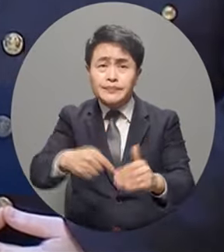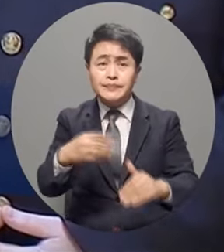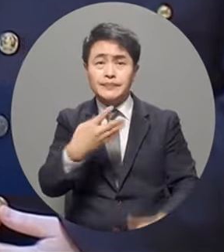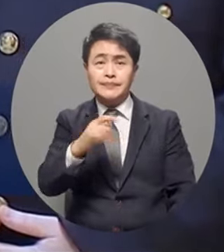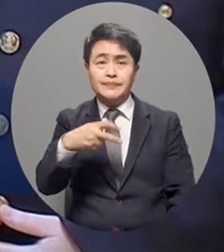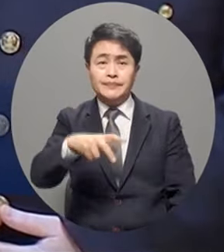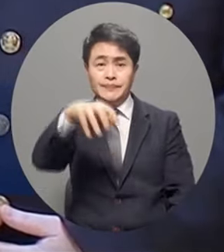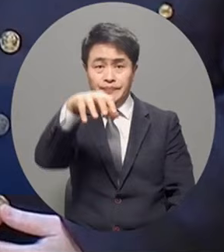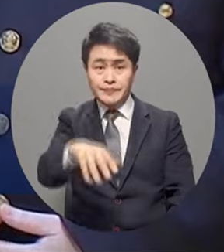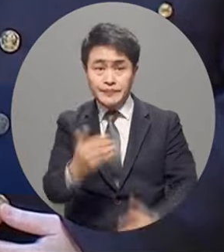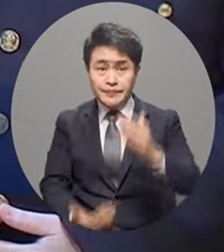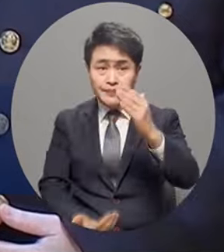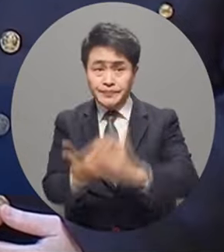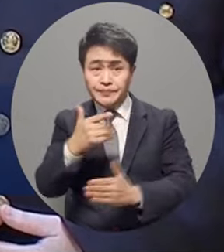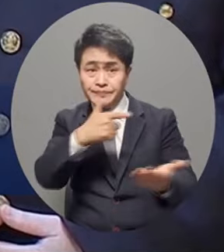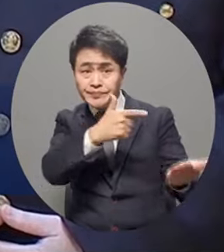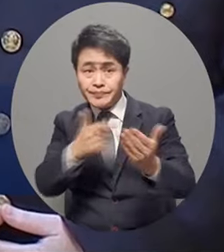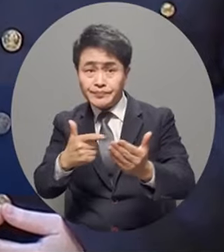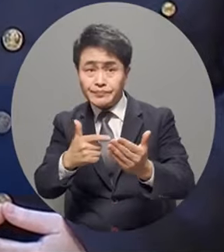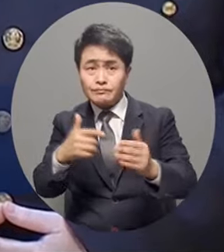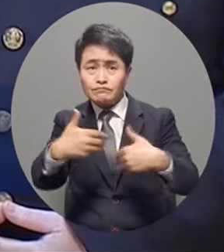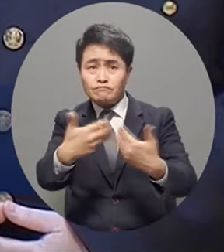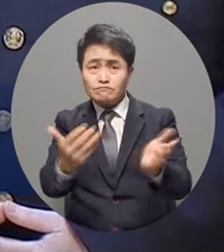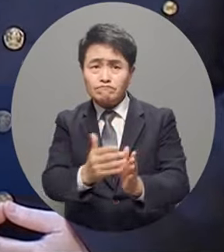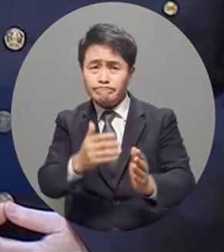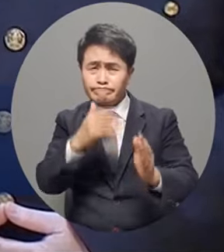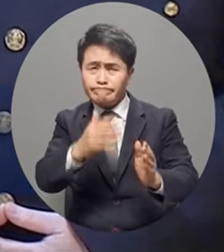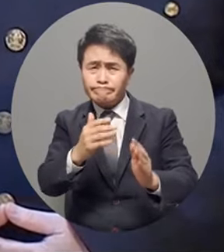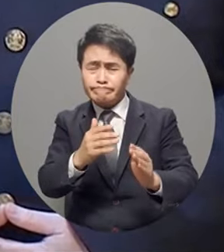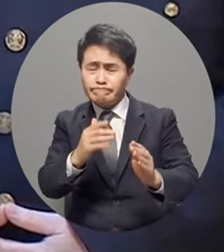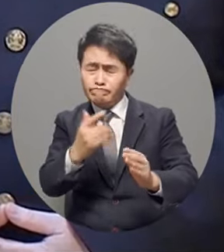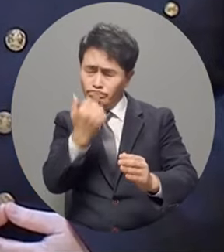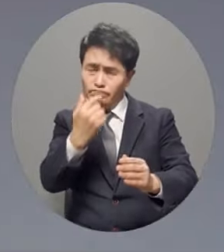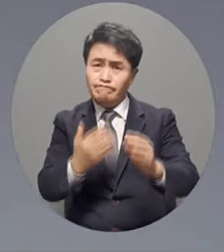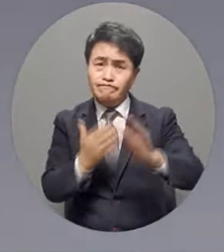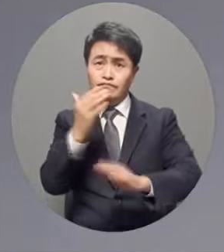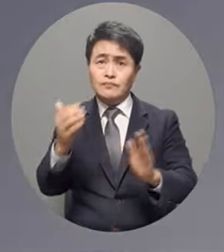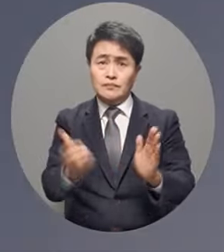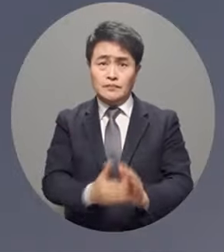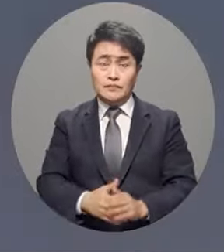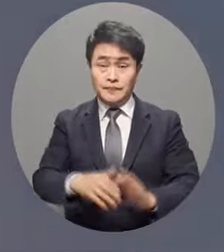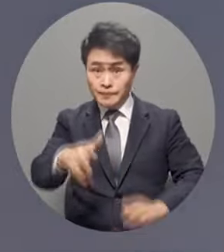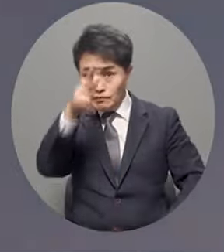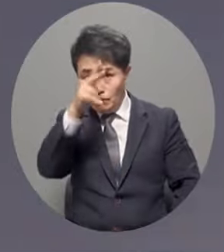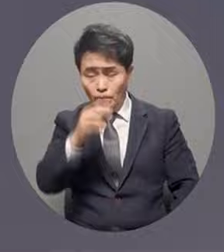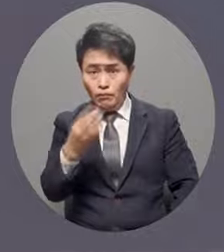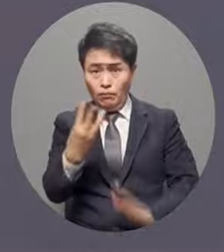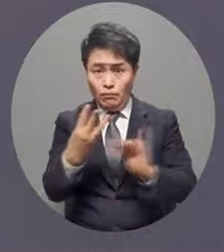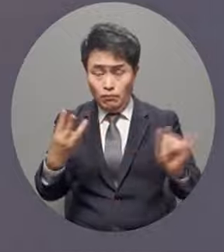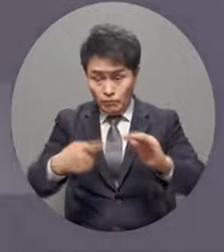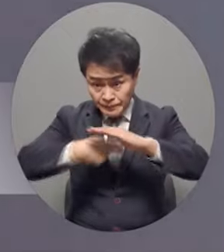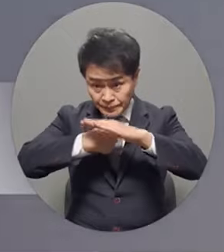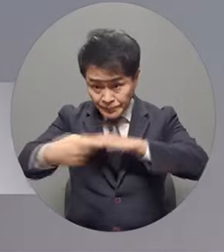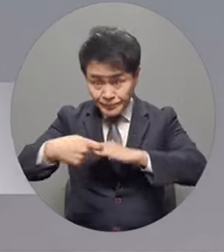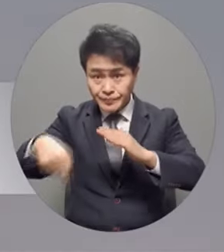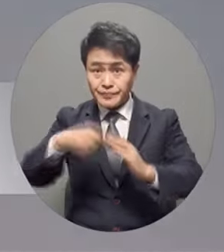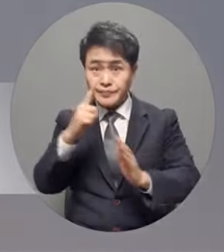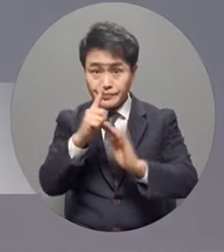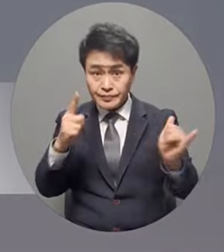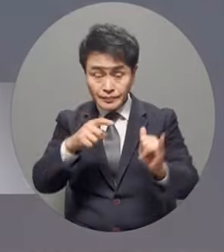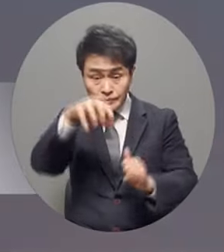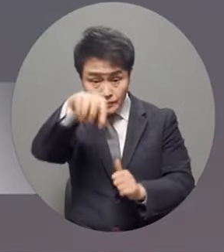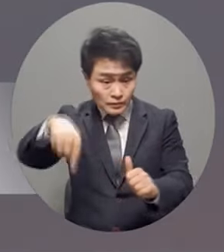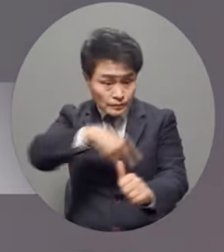reckless. In the middle of the busiest, most highly trafficked part of this city. 경찰은 3명의 절도 용의자 중 한 명을